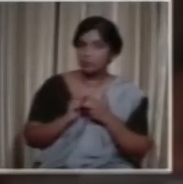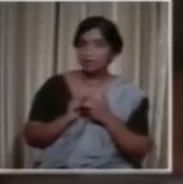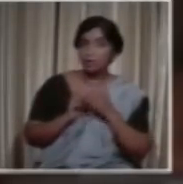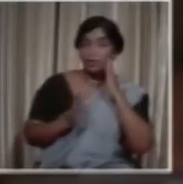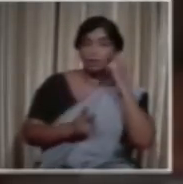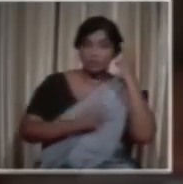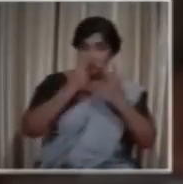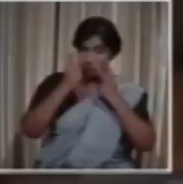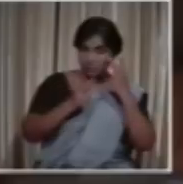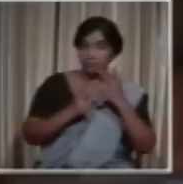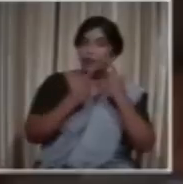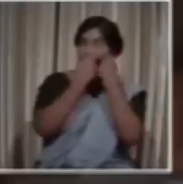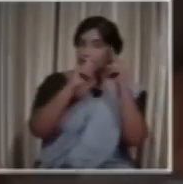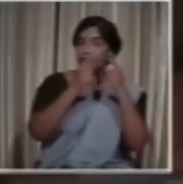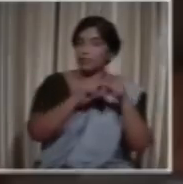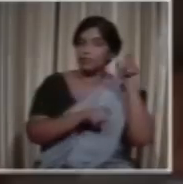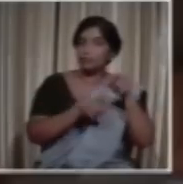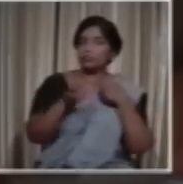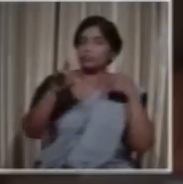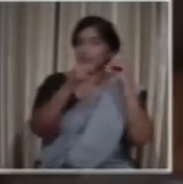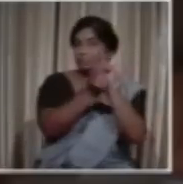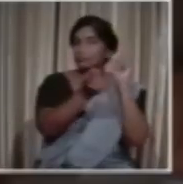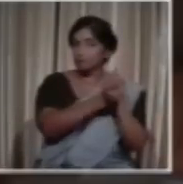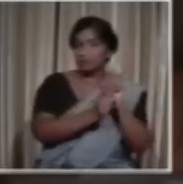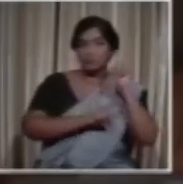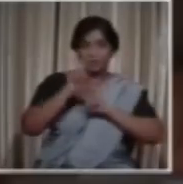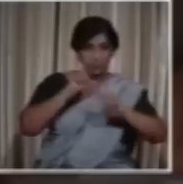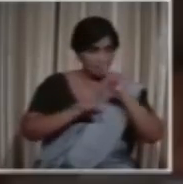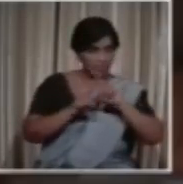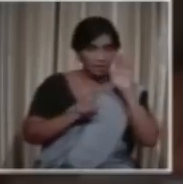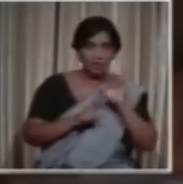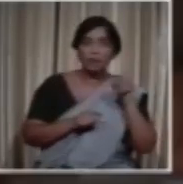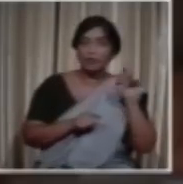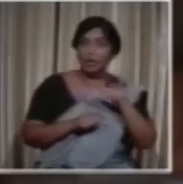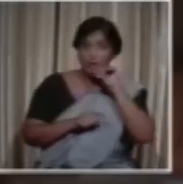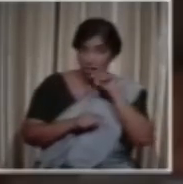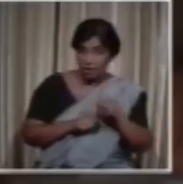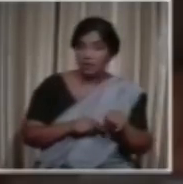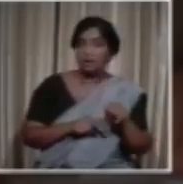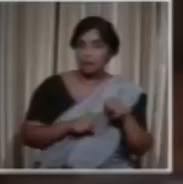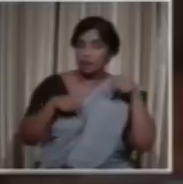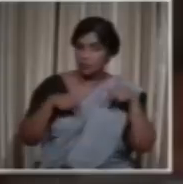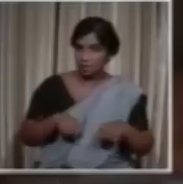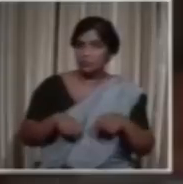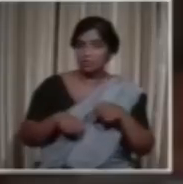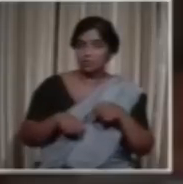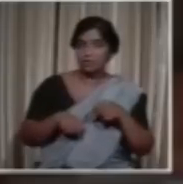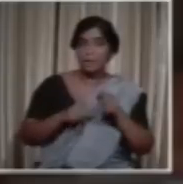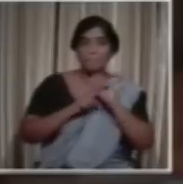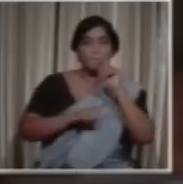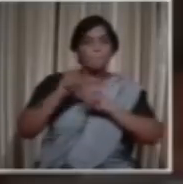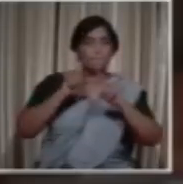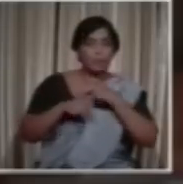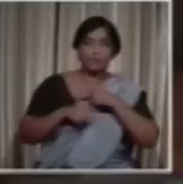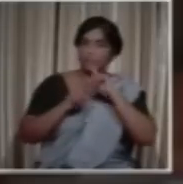සංචාරක ශේෂ්ත්‍රයේ විවිධ ශේෂ්ත්‍රයට සම්බන්ධයත් එක්ක සාකච්ඡා කරලා ඒ ඇත්ත තත්ත්වය අද ඔබතුමාගේ මේ පාර්ලිමේන්තුවට